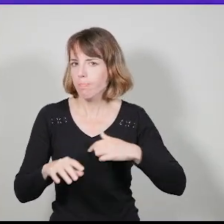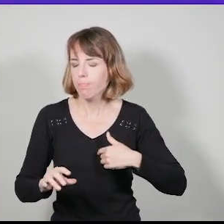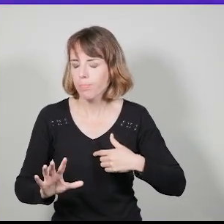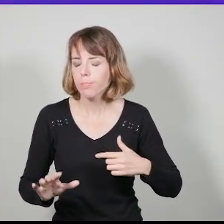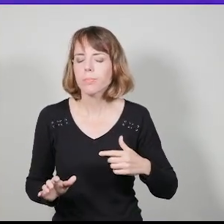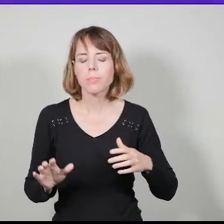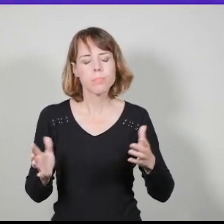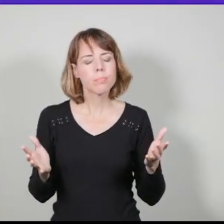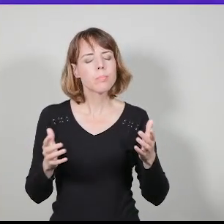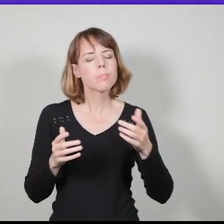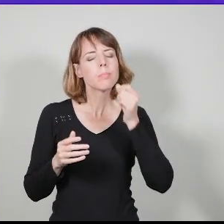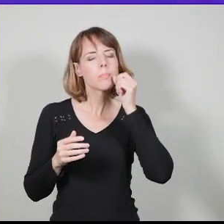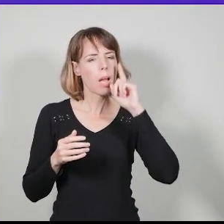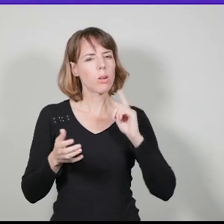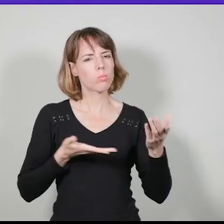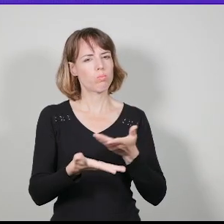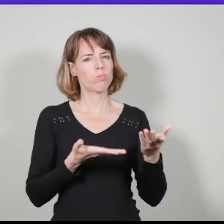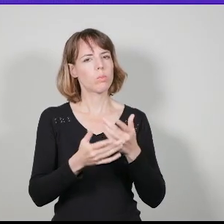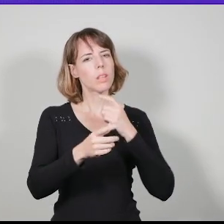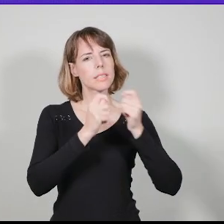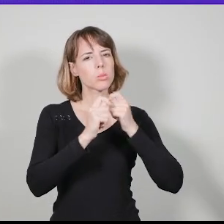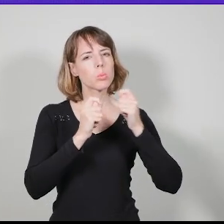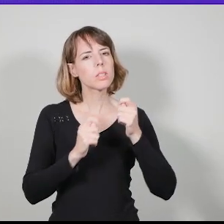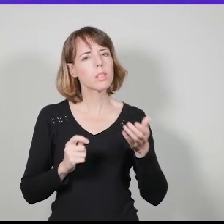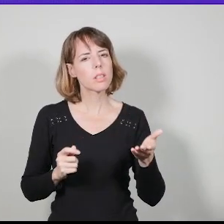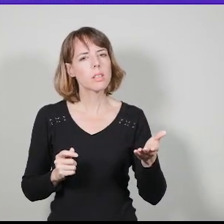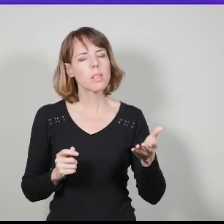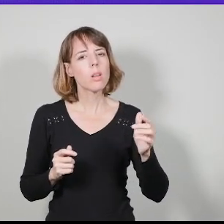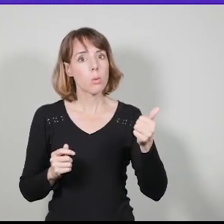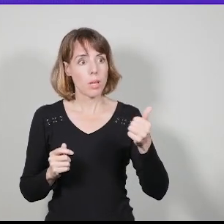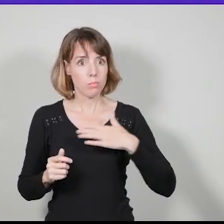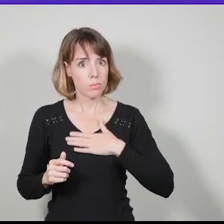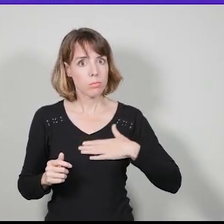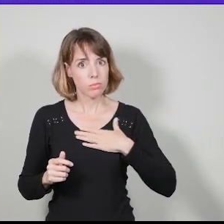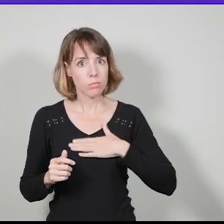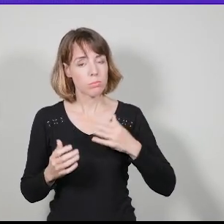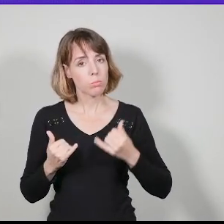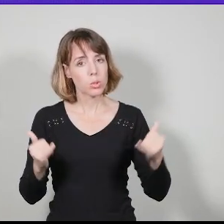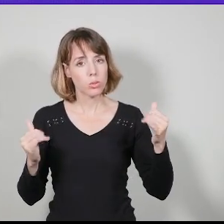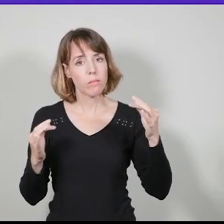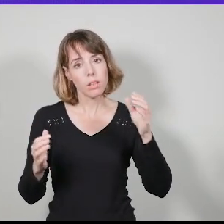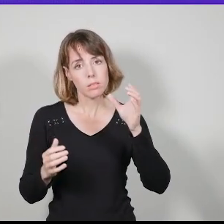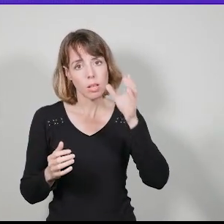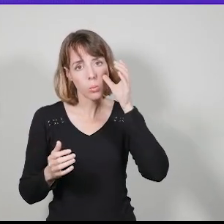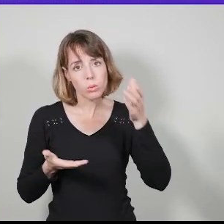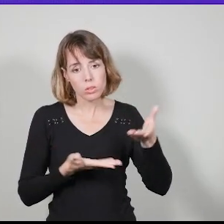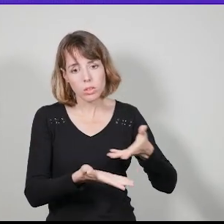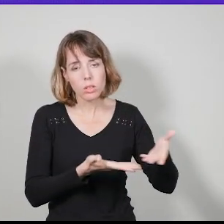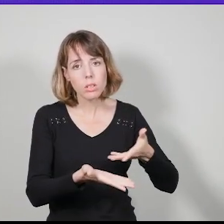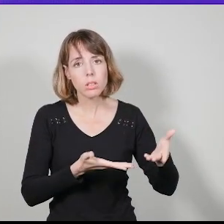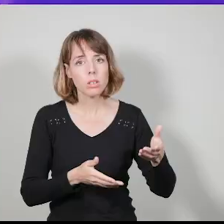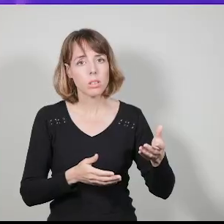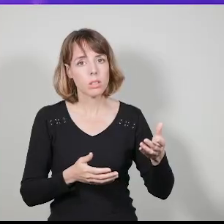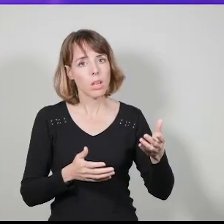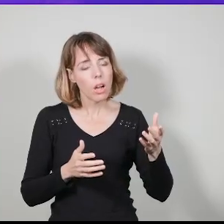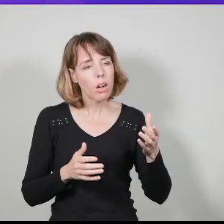parents, c'est qu'effectivement, ils sont à la fois très satisfaits en termes d'écoute, ils ont des conseils, et ça leur permet en